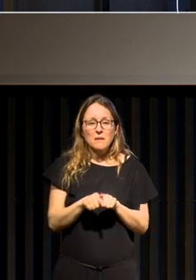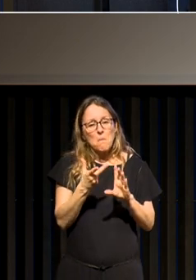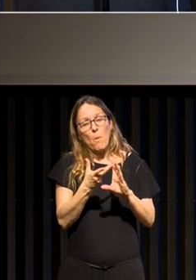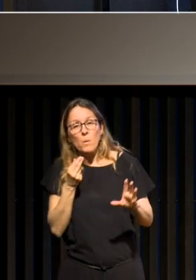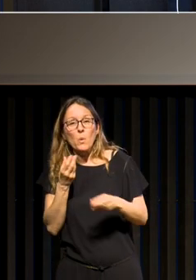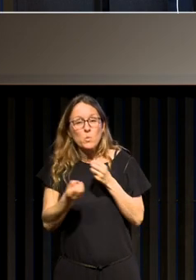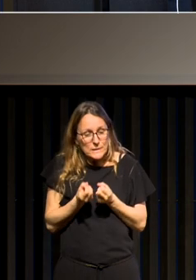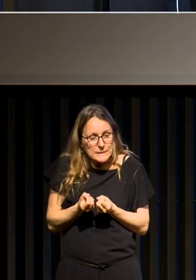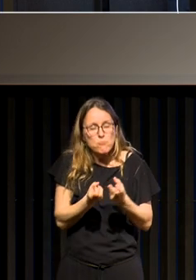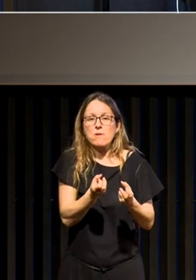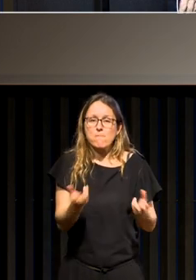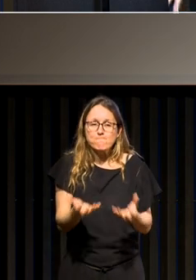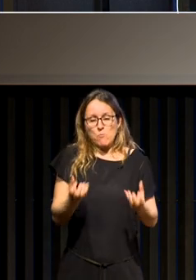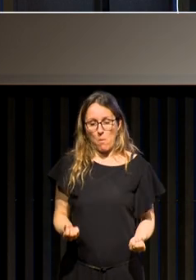ovocytaires.